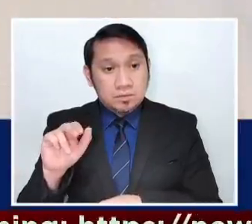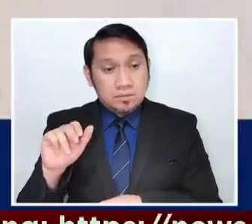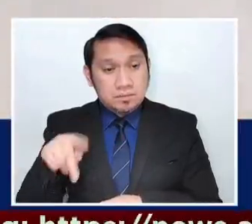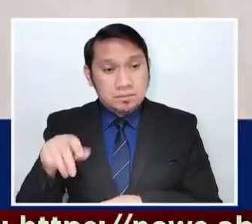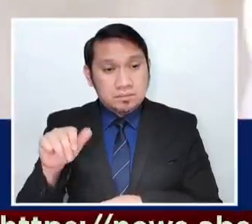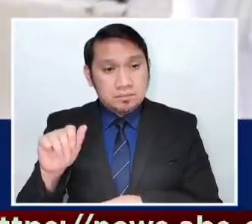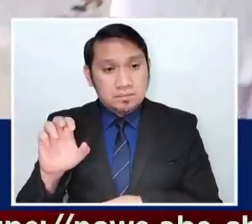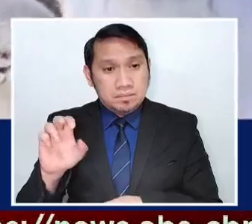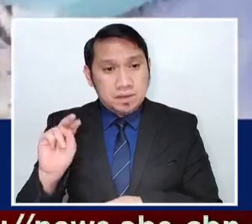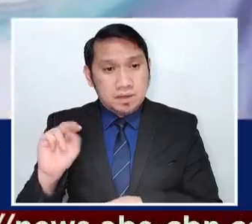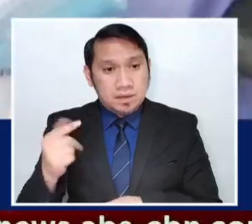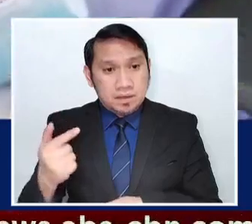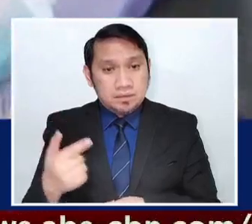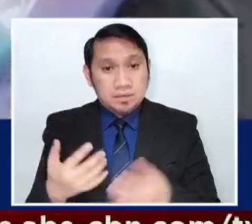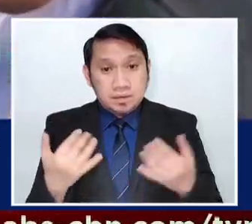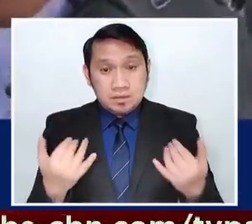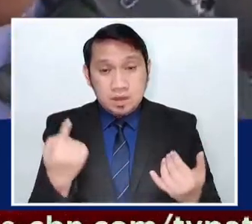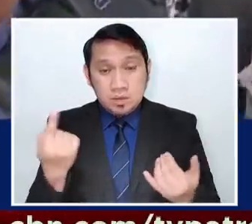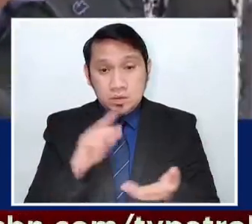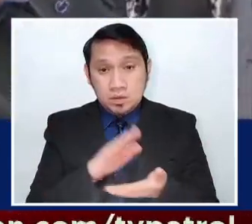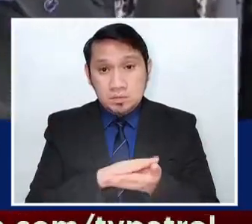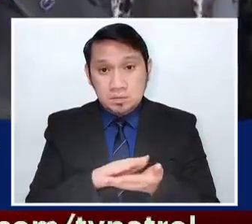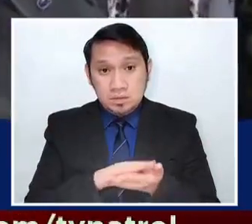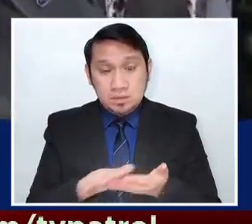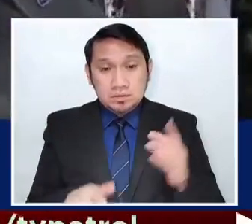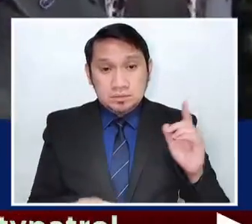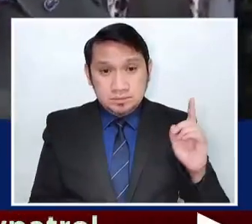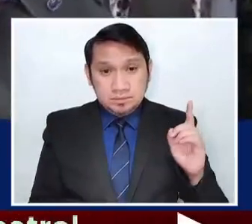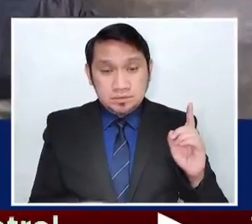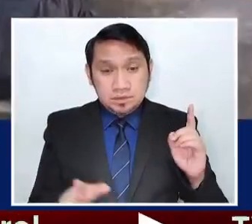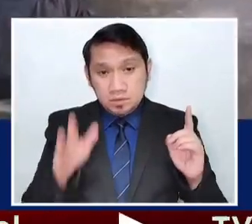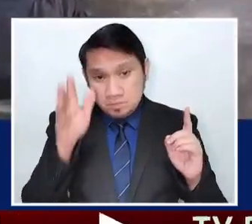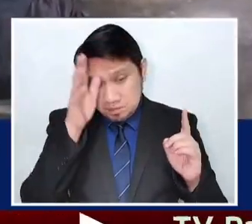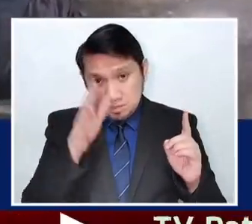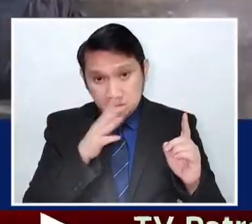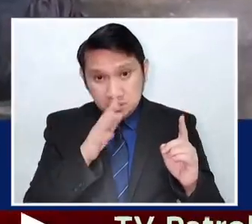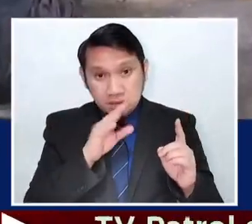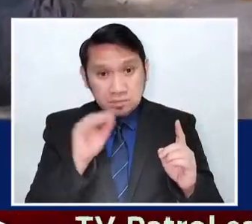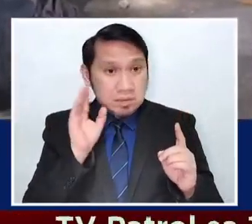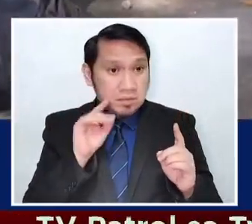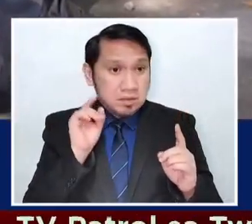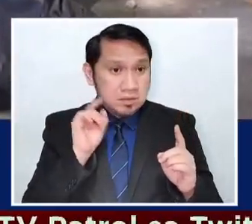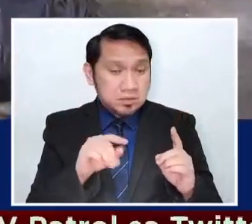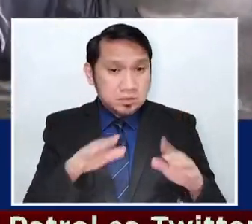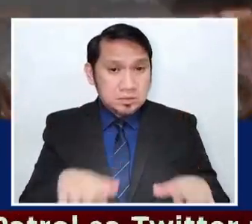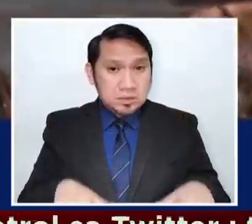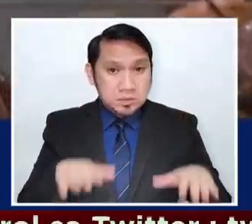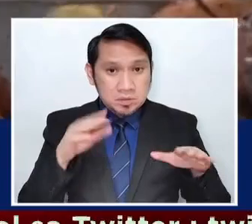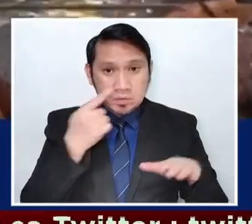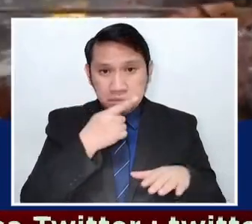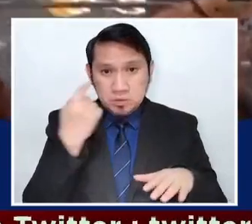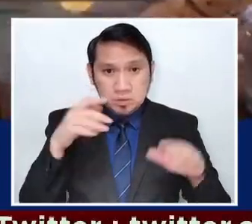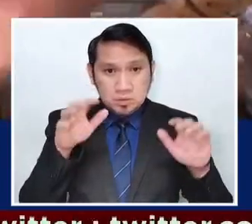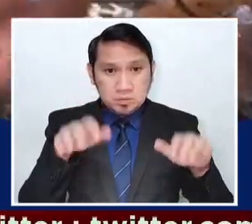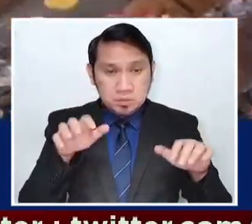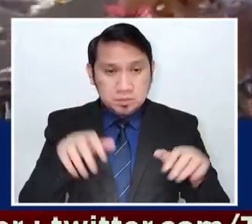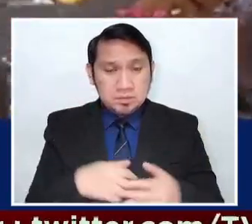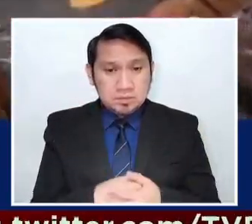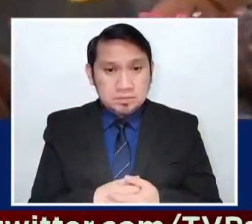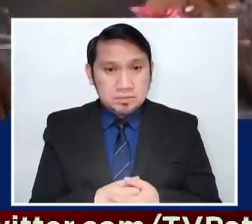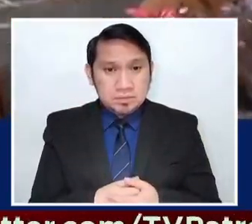Ngayon pa lang ipinaayos ni Elvira ang puntod ng kanyang mga magulang at kapatid na nalubog sa baha dahil sa bagyong Paeng.